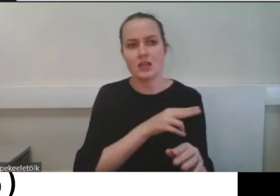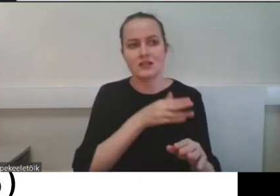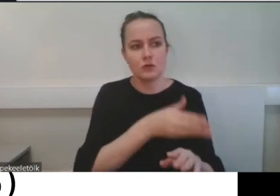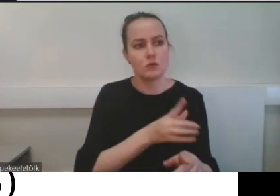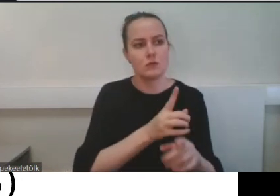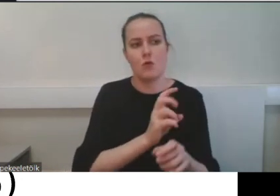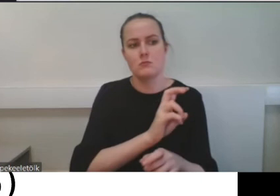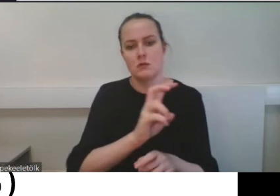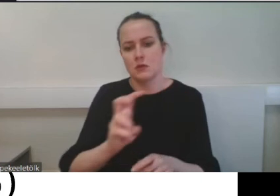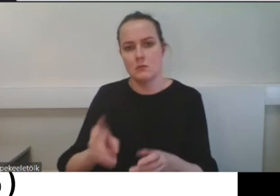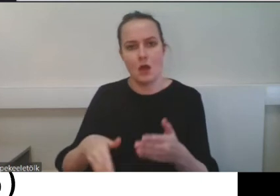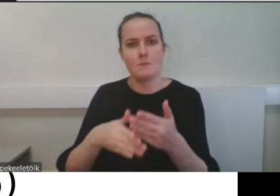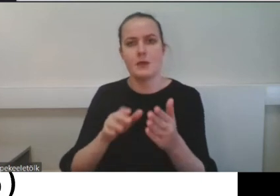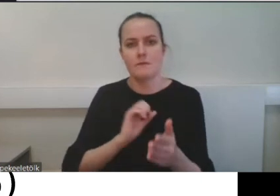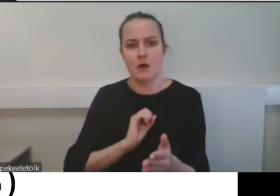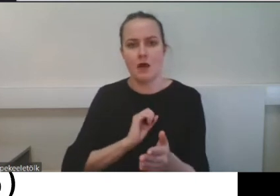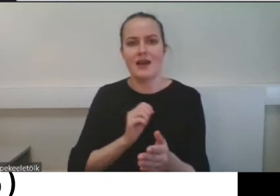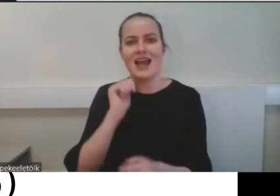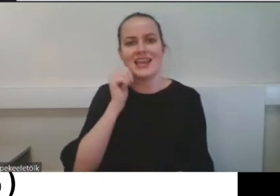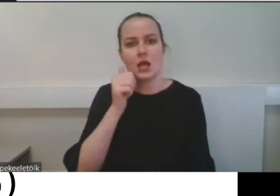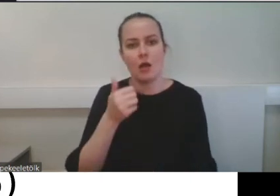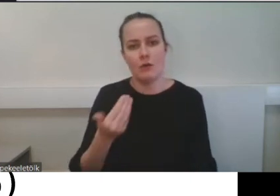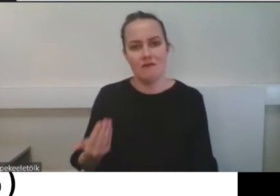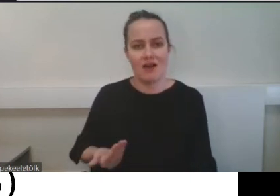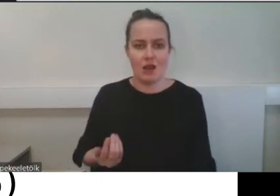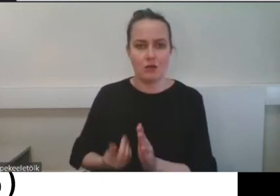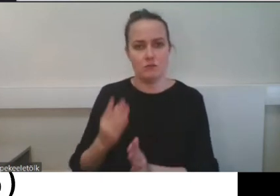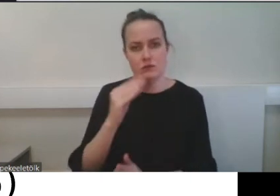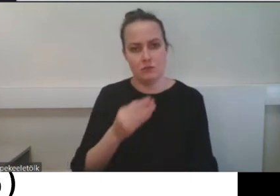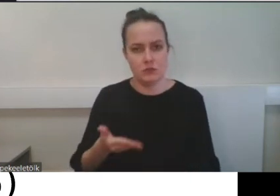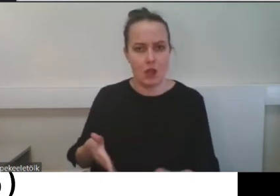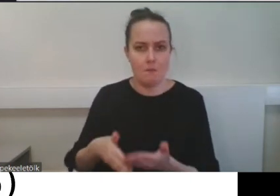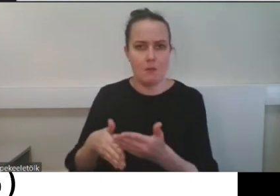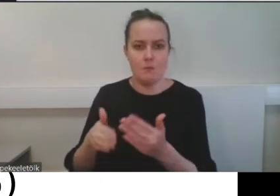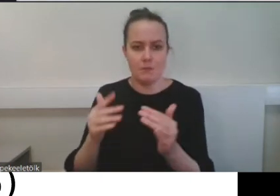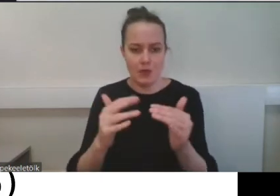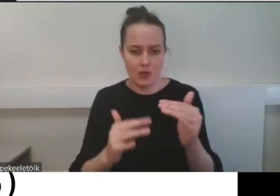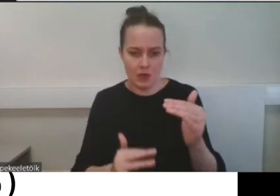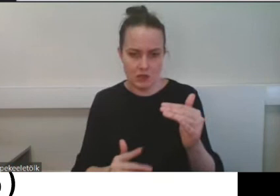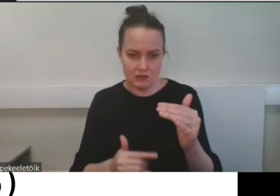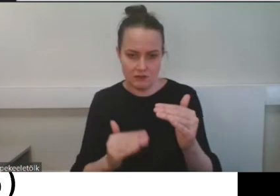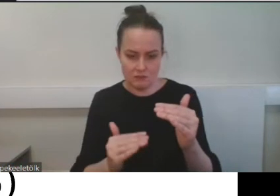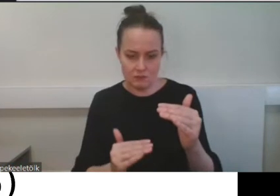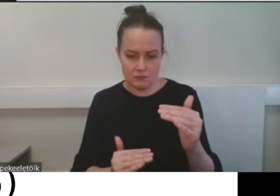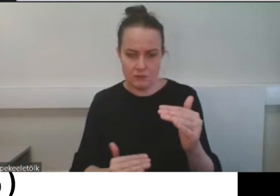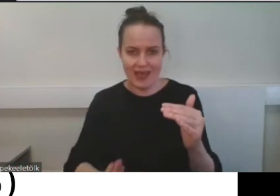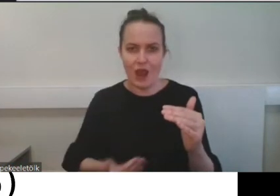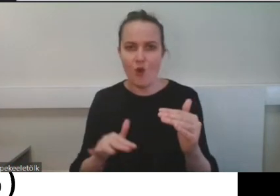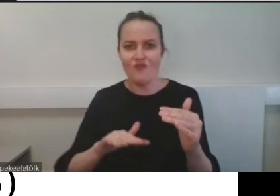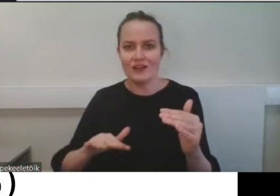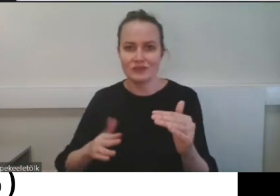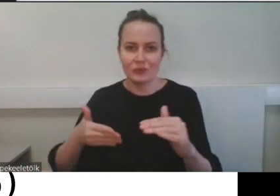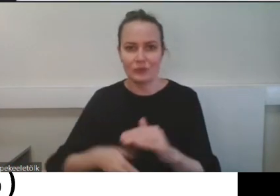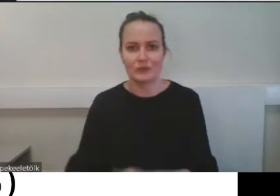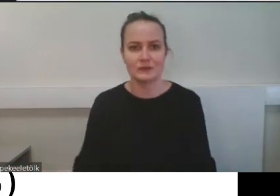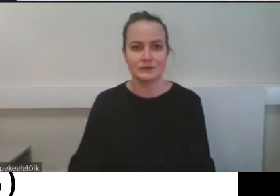nagu palju probleemid, kuigi ka nendel inimestel, kellel on üks või teine domineeriv puude liik, aga on ka teisi kaasuvaid